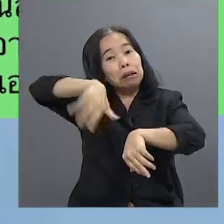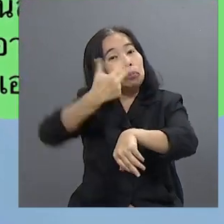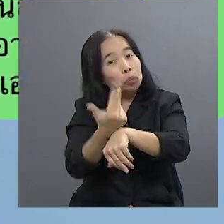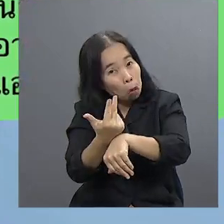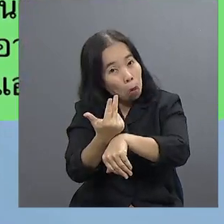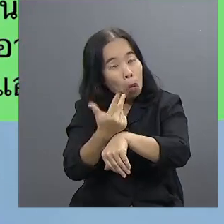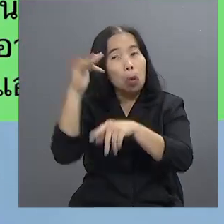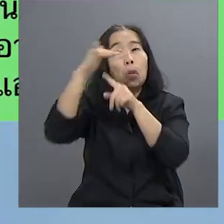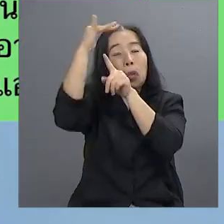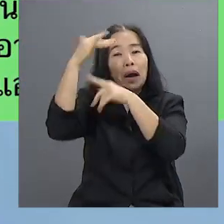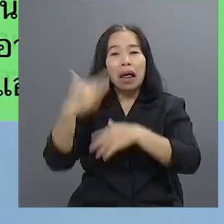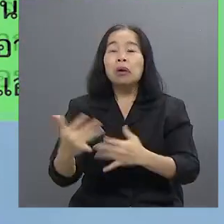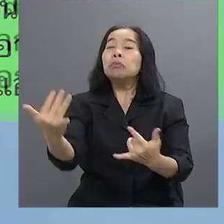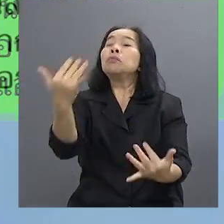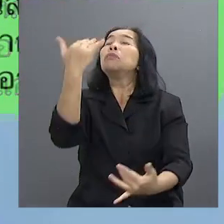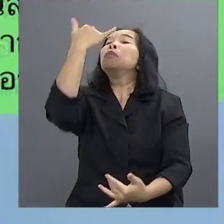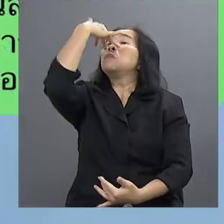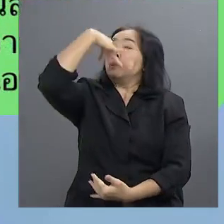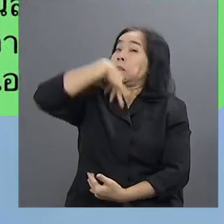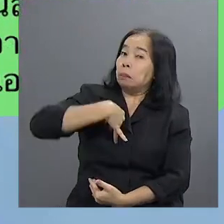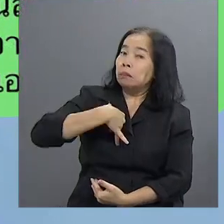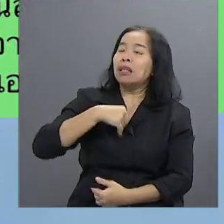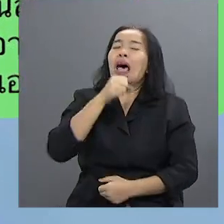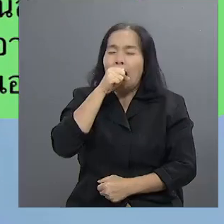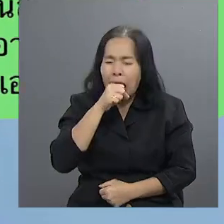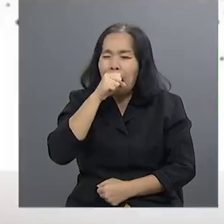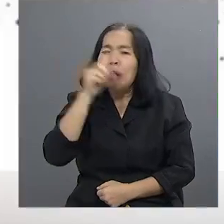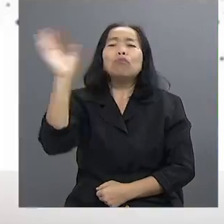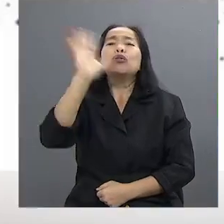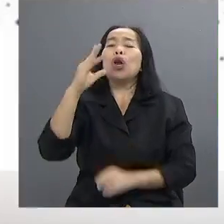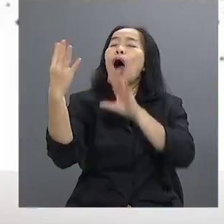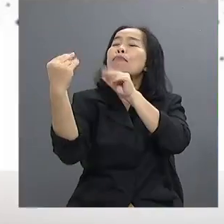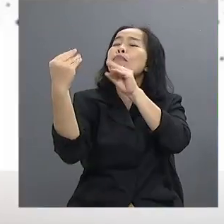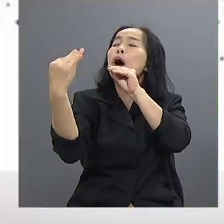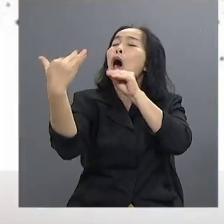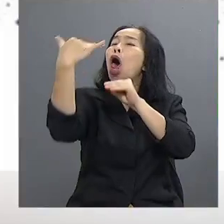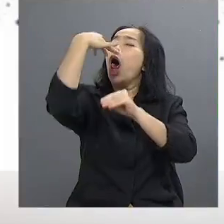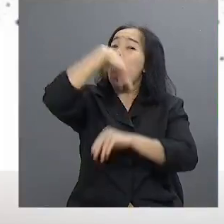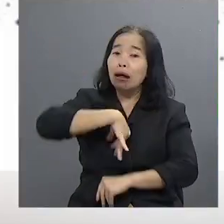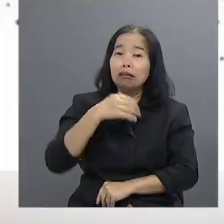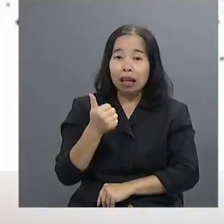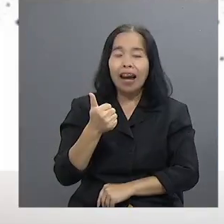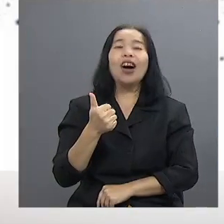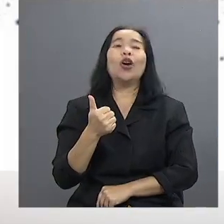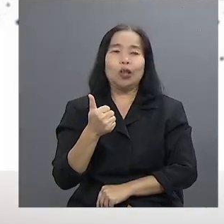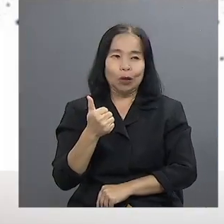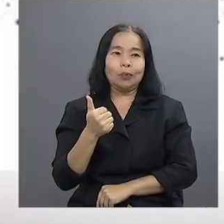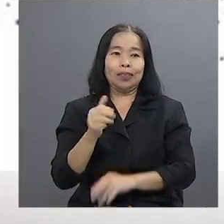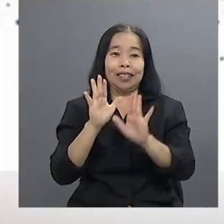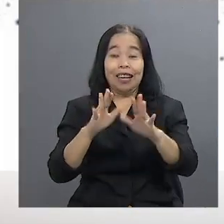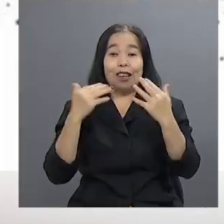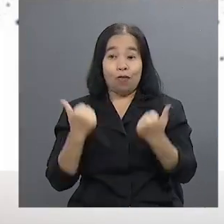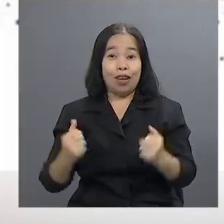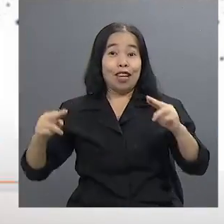และการพูดคุยโดยไม่ต้องมีการไอหรือจามครับ เรื่องนี้นะครับทางกรมควบคุมโรคกระทรวงสาธารณสุขก็ชี้แจงครับคุณผู้ชมว่า